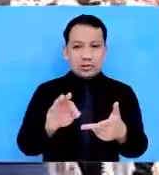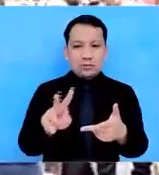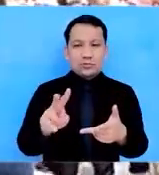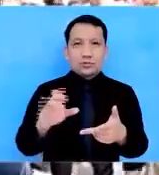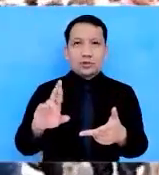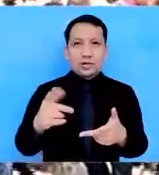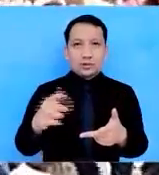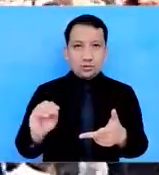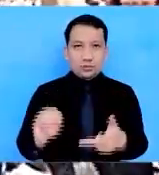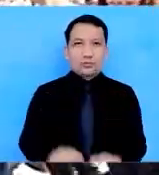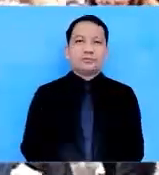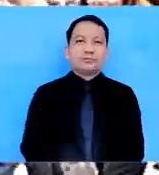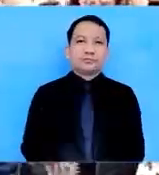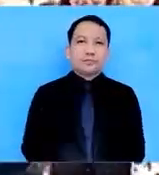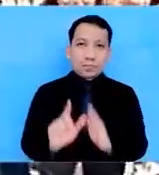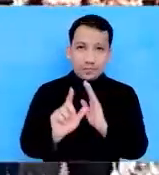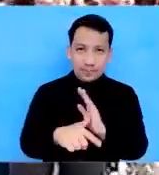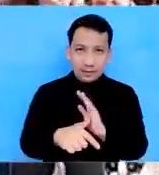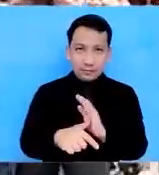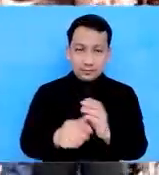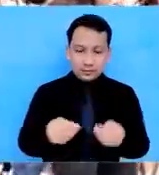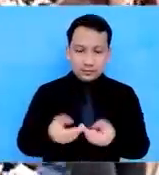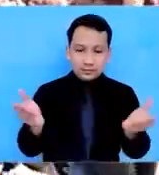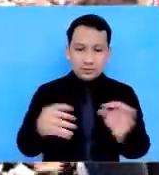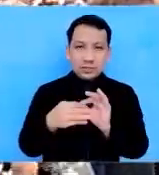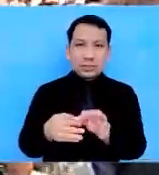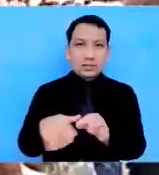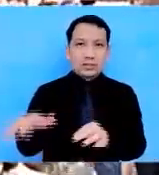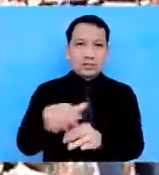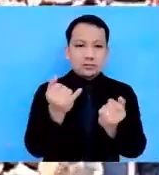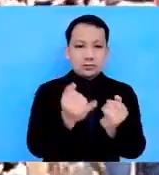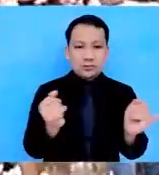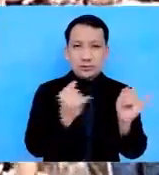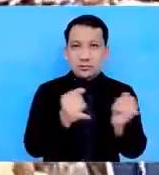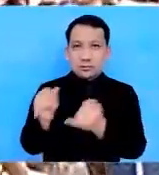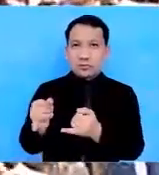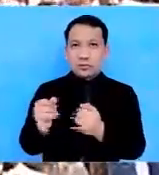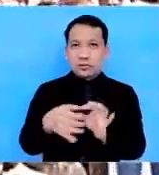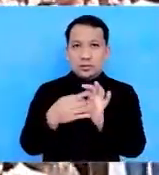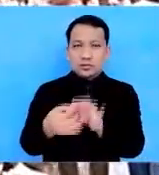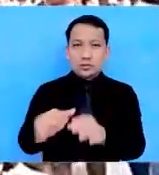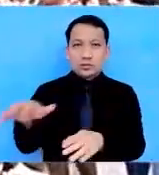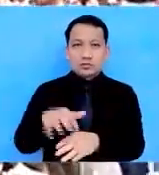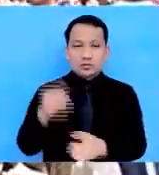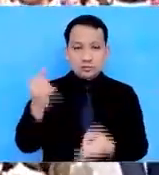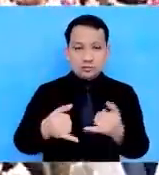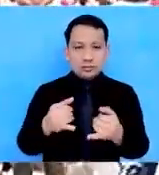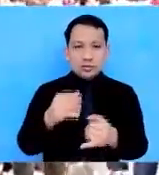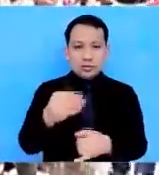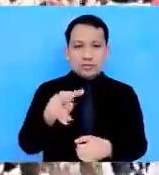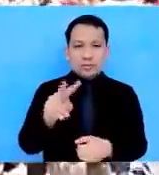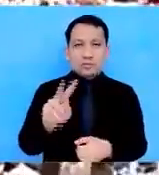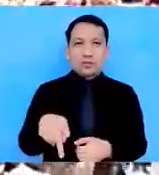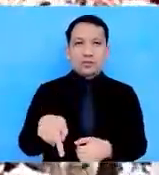Movers. Maya-maya rin, bibigyan ng parangal ang ating mga individual awardees, pangungunahan ng Finals Most Valuable Player